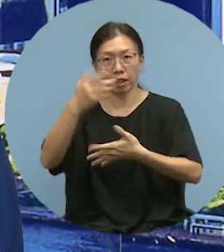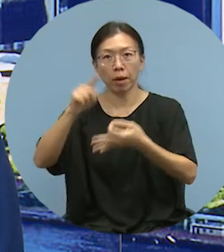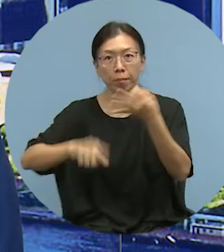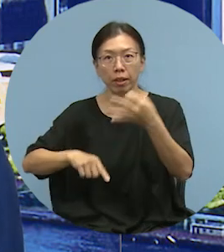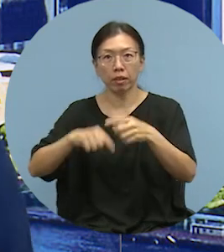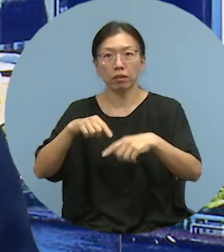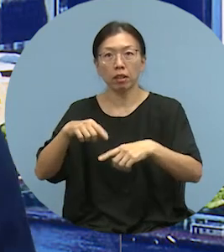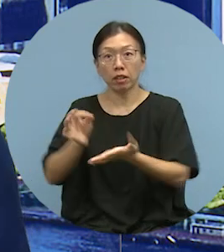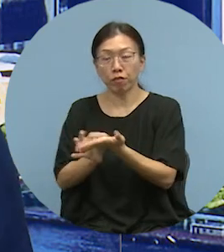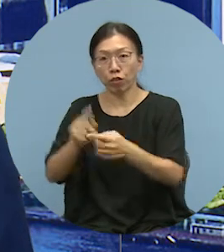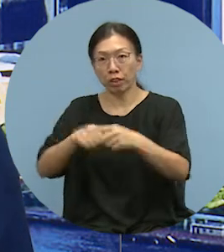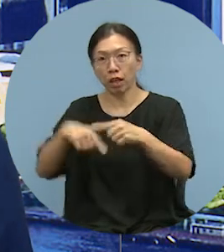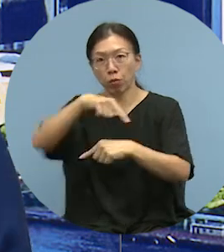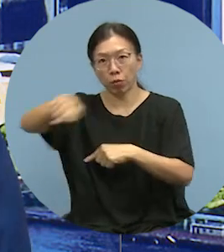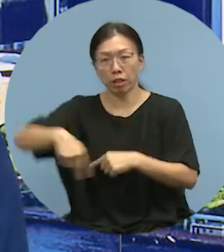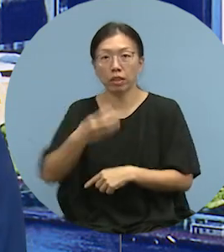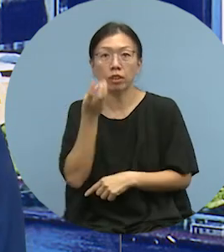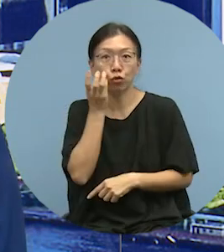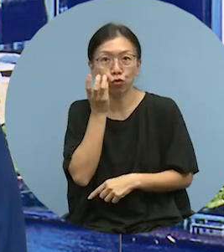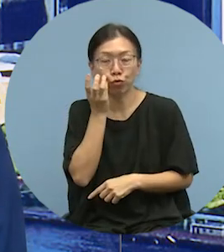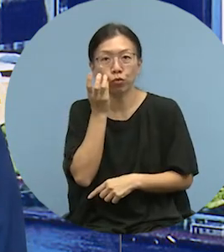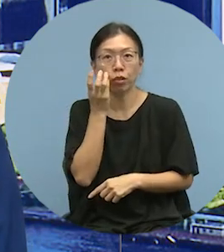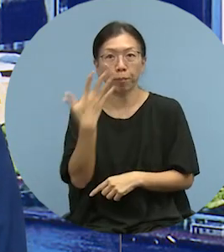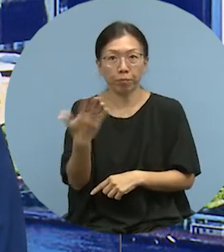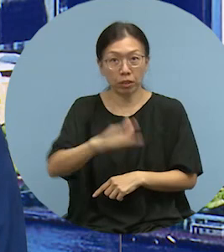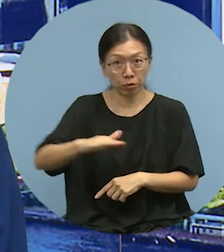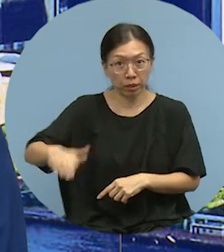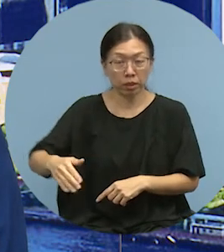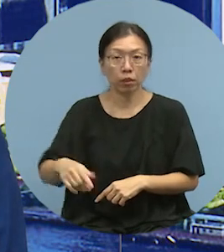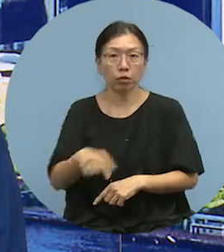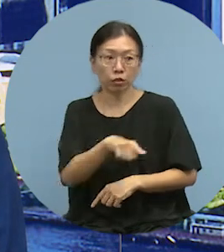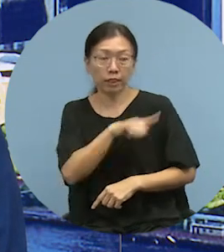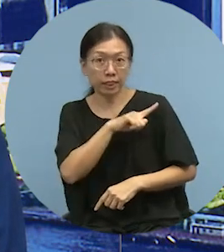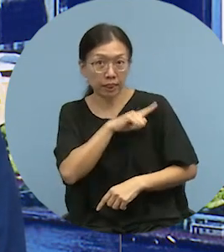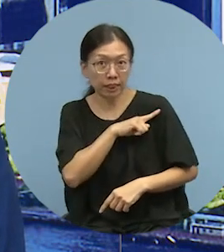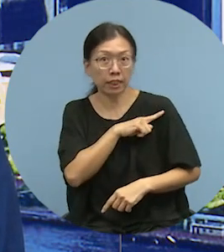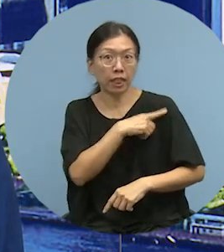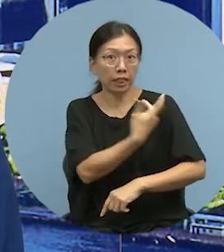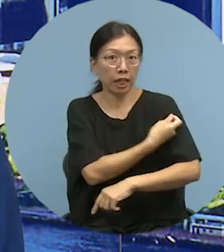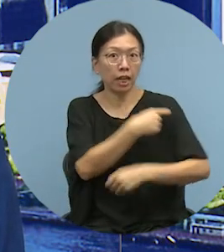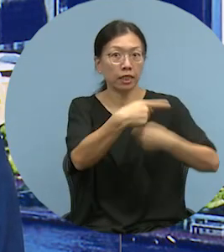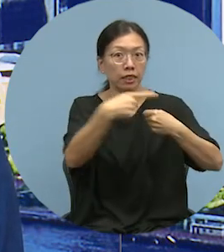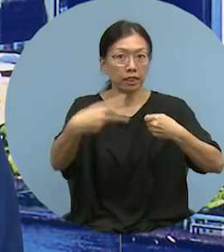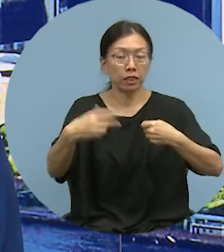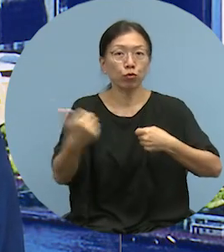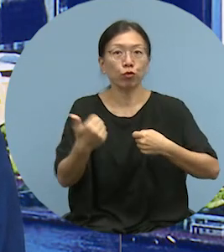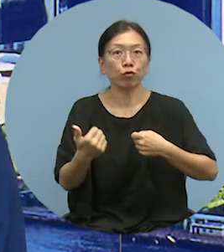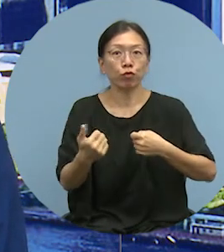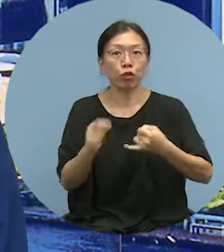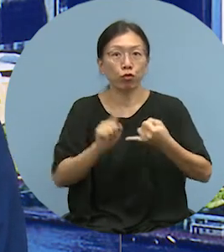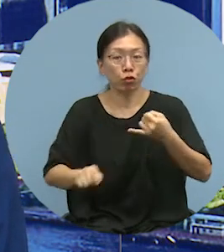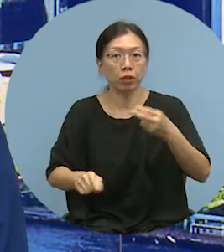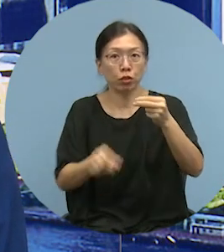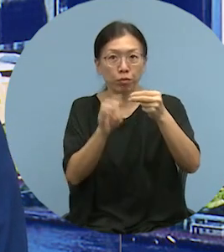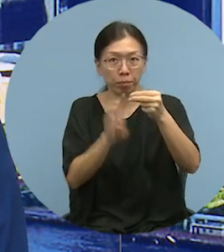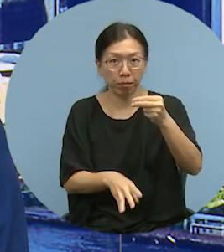個小朋友就5歲啦。咁佢之前都打咗2針嘅疫苗啦，咁最後一針都係7月底打嘅。